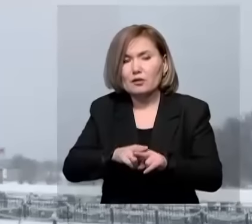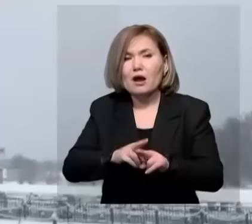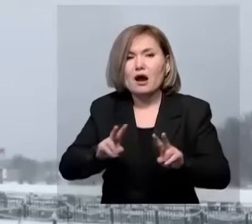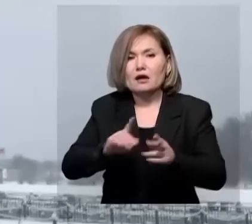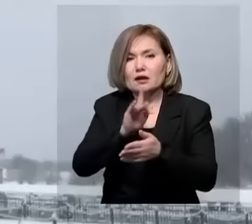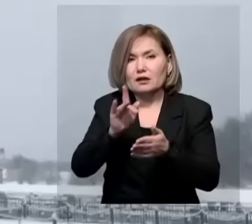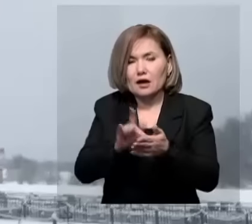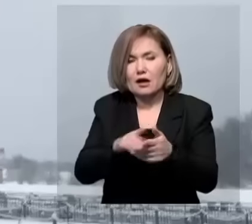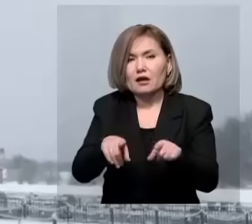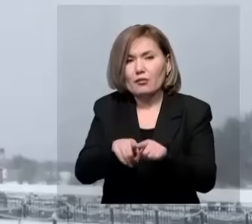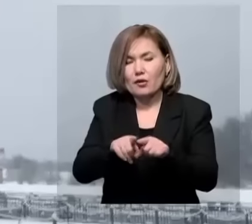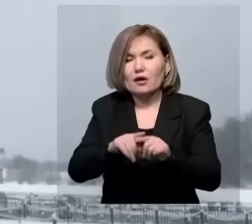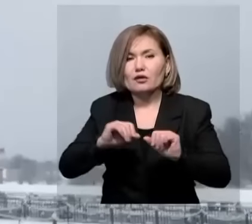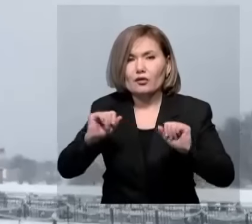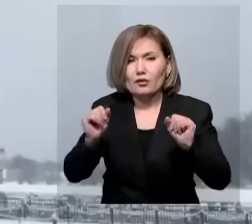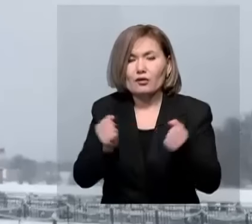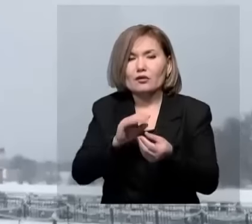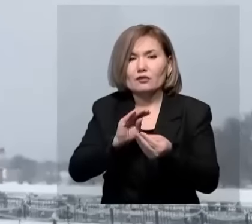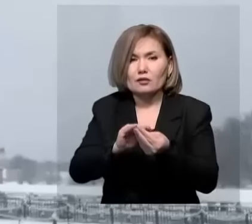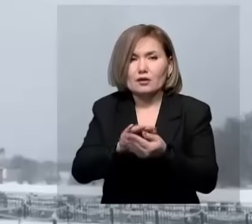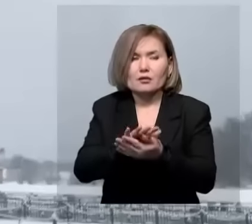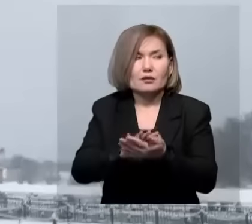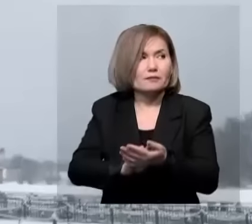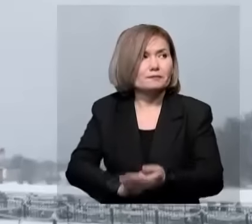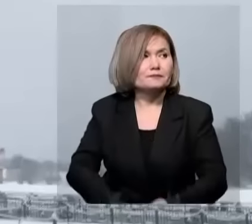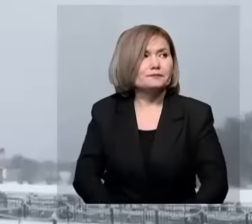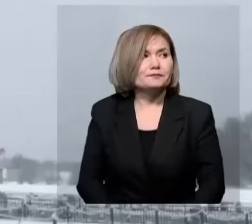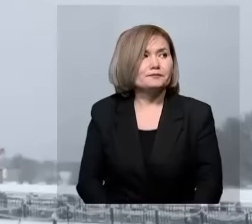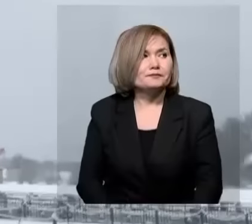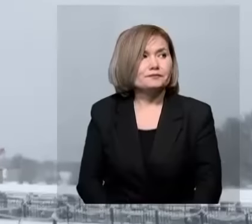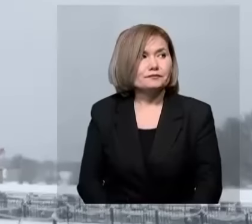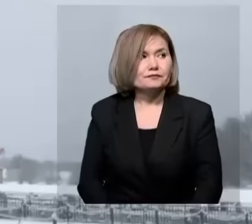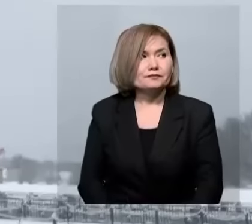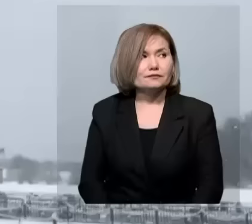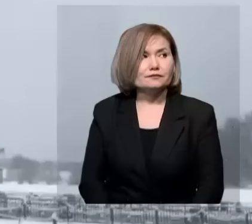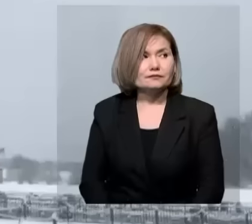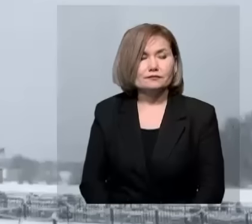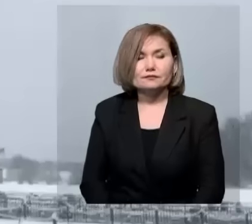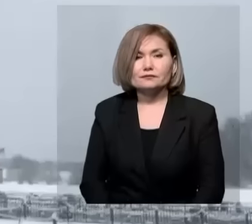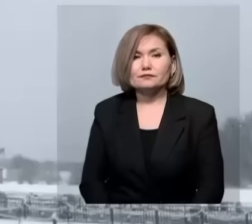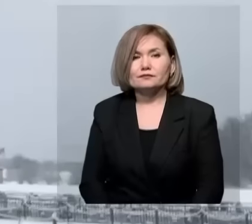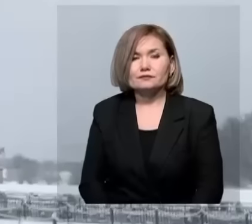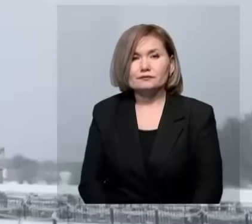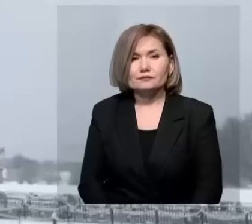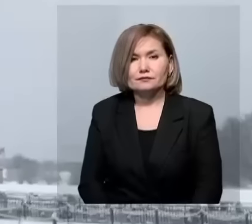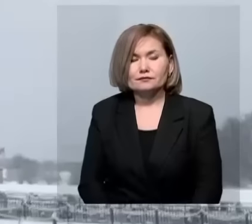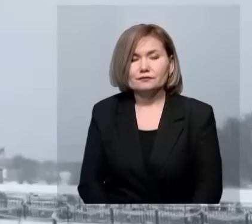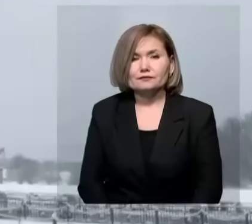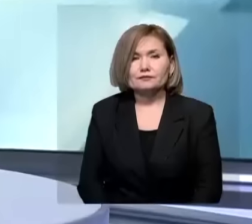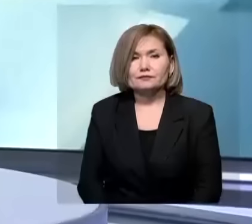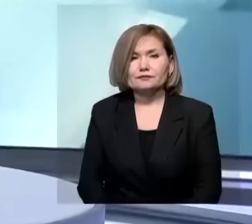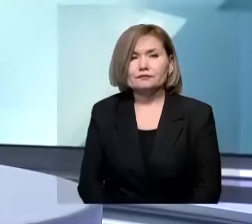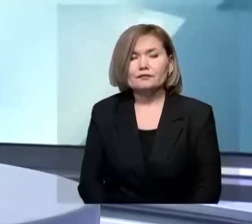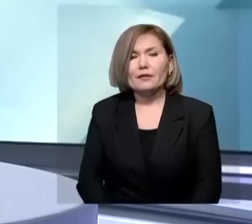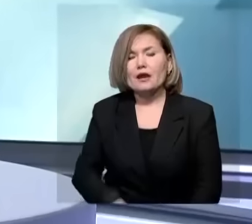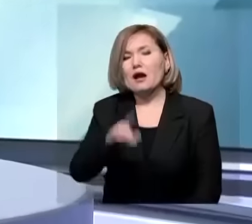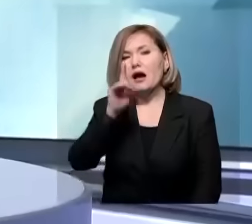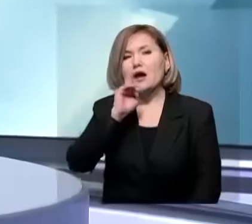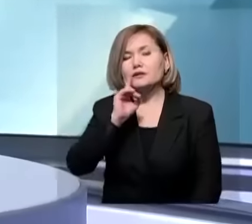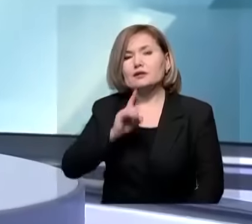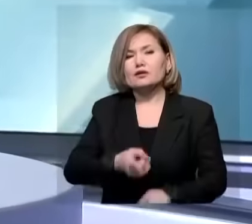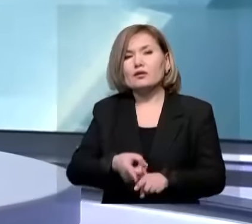Астанадағы әдеттегі қыстың бір көрінісі ғана. Айжан Сыдықова, 24 кезет, Вашингтоннан. Осы уақытқа дейін